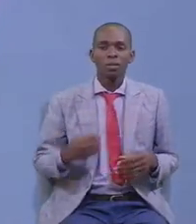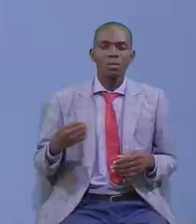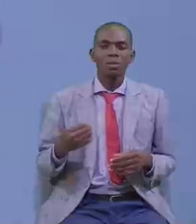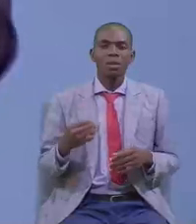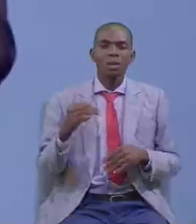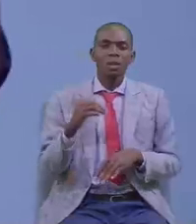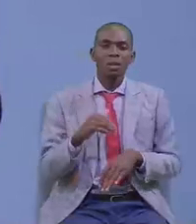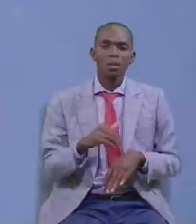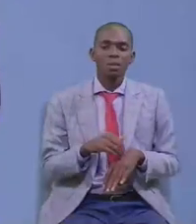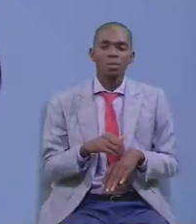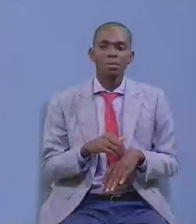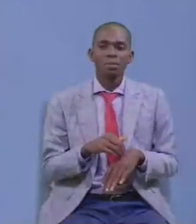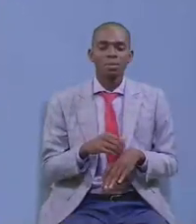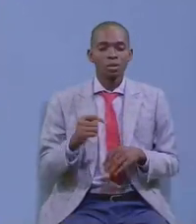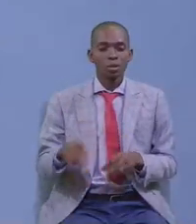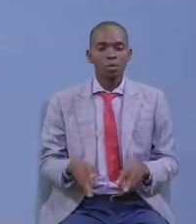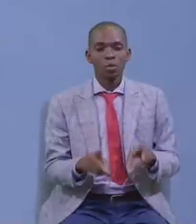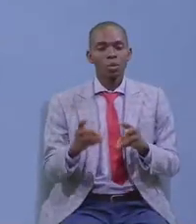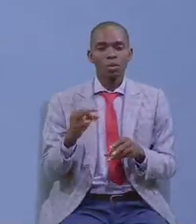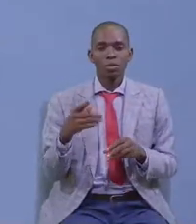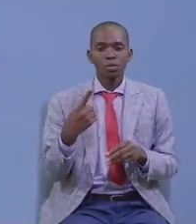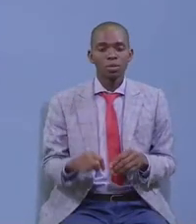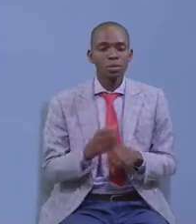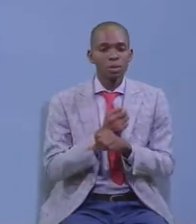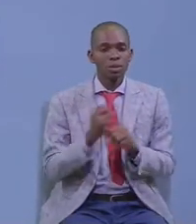C'est sur le chemin des justes ou des justifiés.